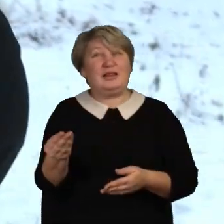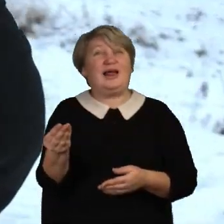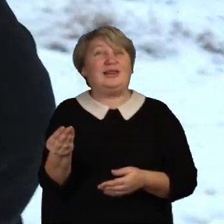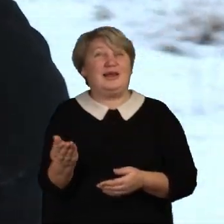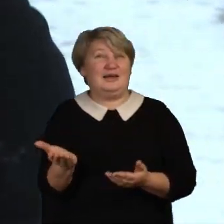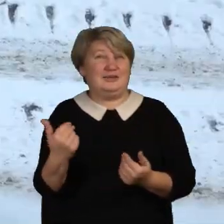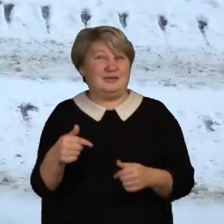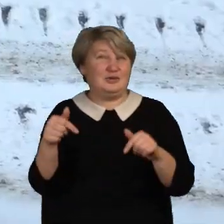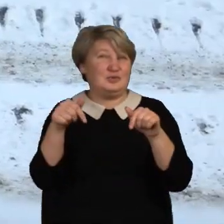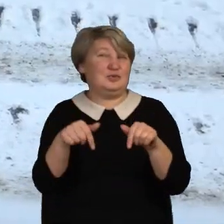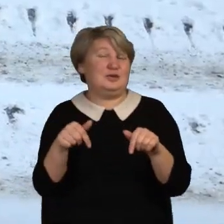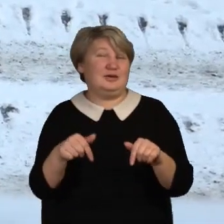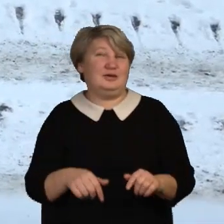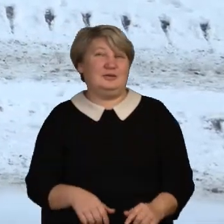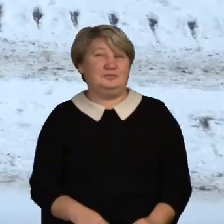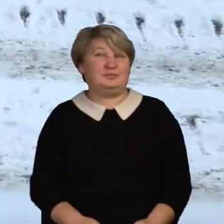Найди сюди,